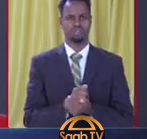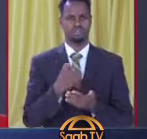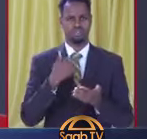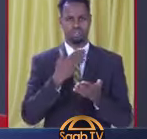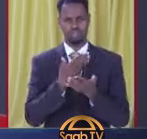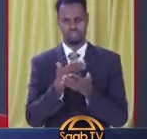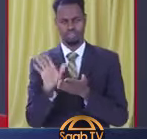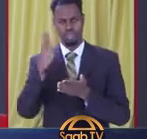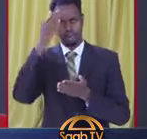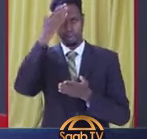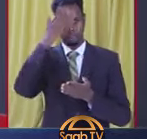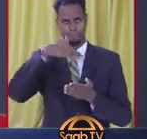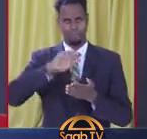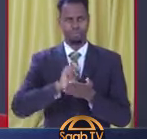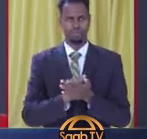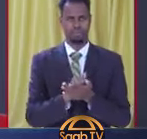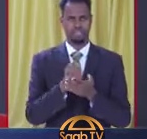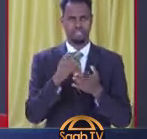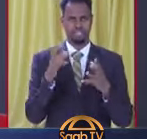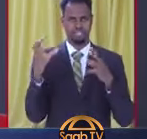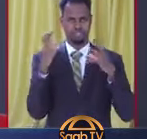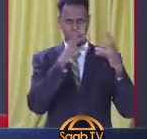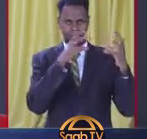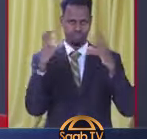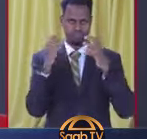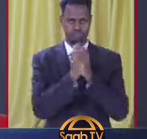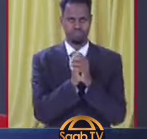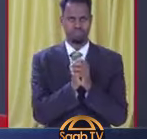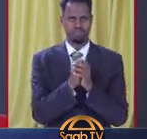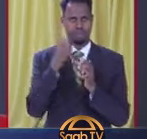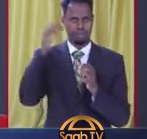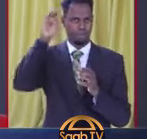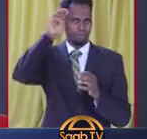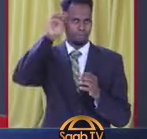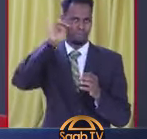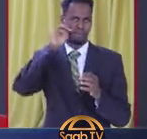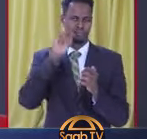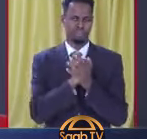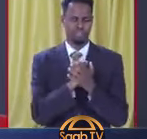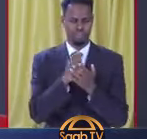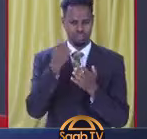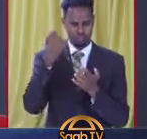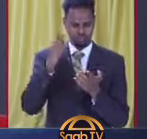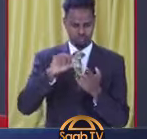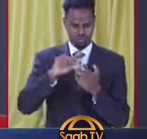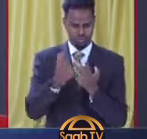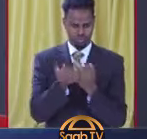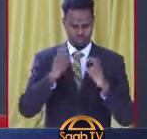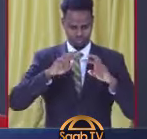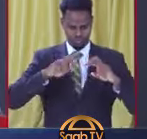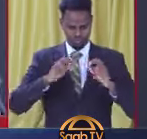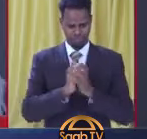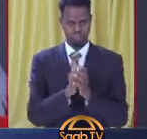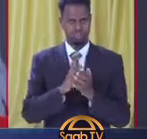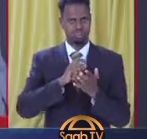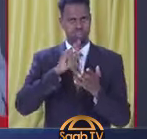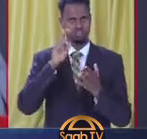qolal baarlamaan qolalta iyo wasqabsade u soo gudbiyay maxkamadda noo fasira qodob oo iyaga kiiskoodii